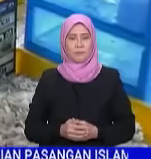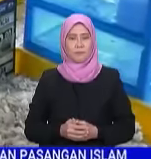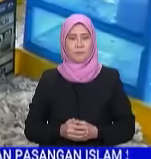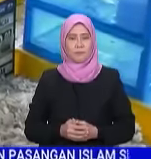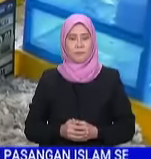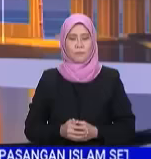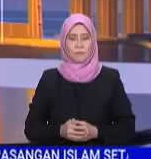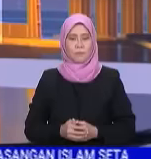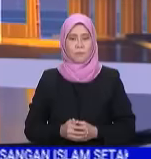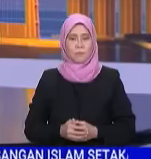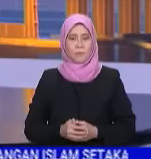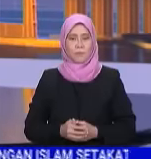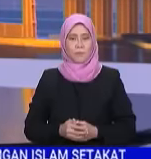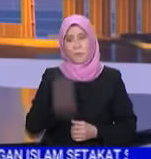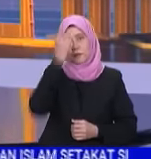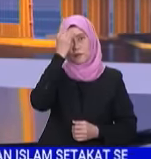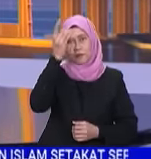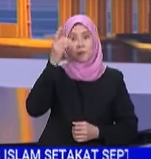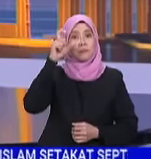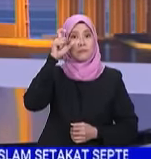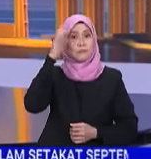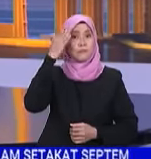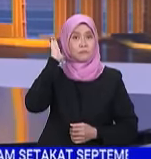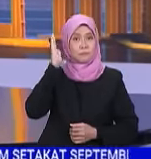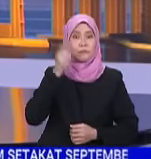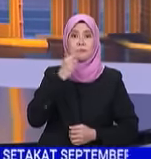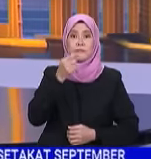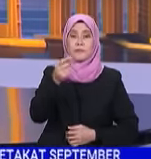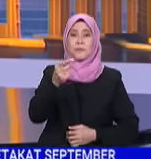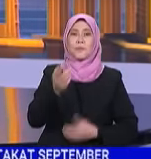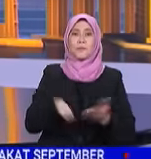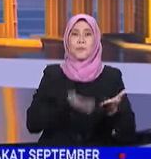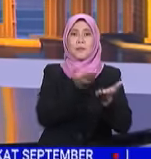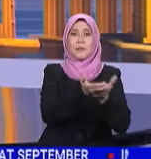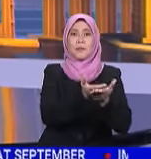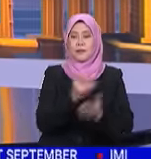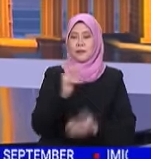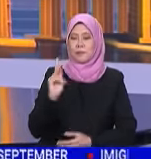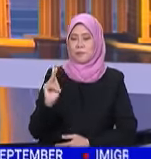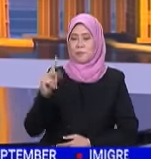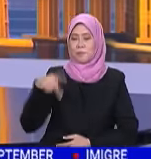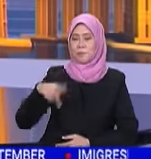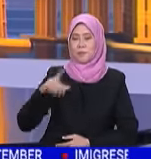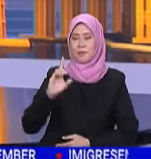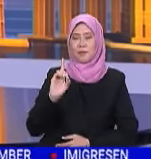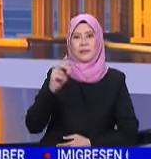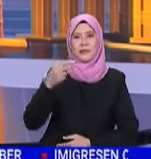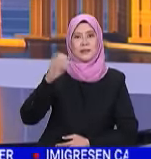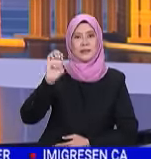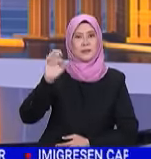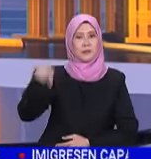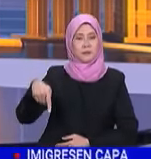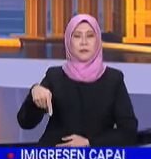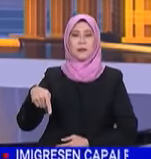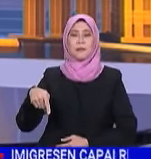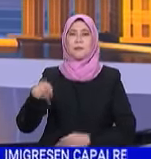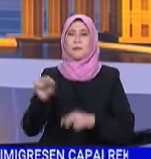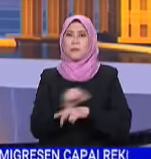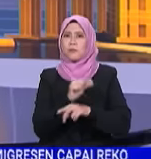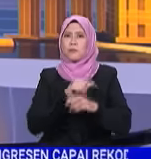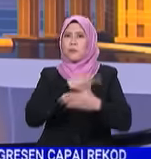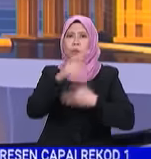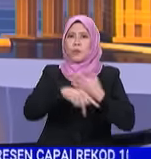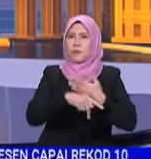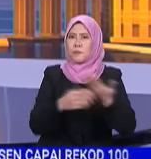pemborong sementara itu Datuk Seri Ismail Sabri menyarankan Kementerian Perdagangan dalam negeri dan hal ehwal pengguna melaksanakan